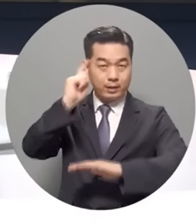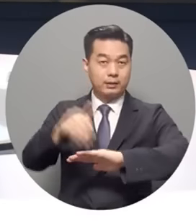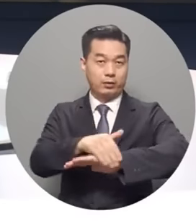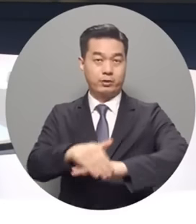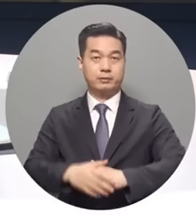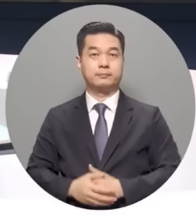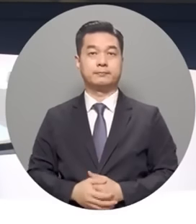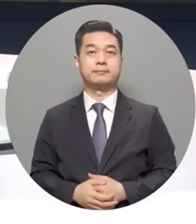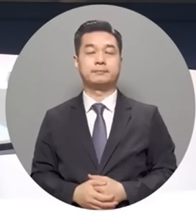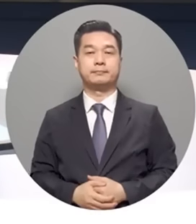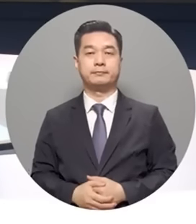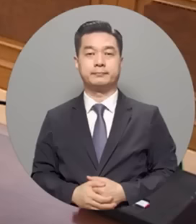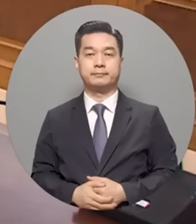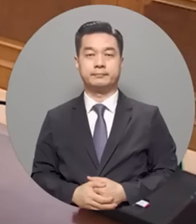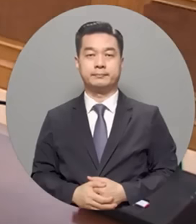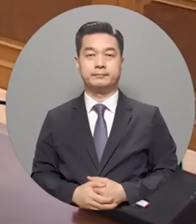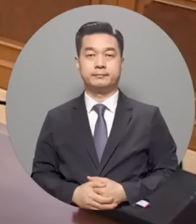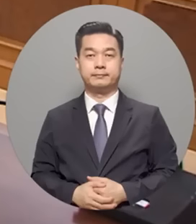박수희